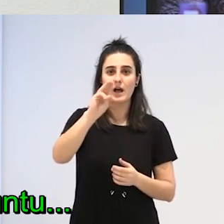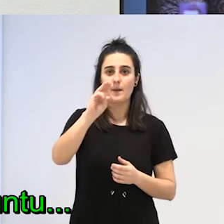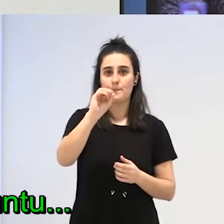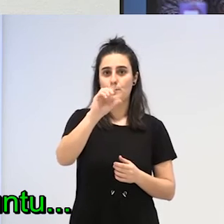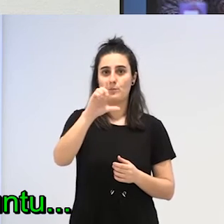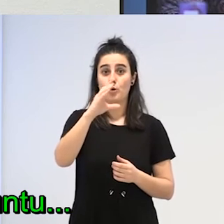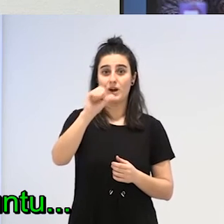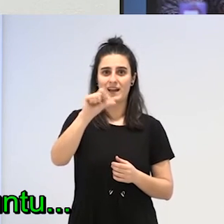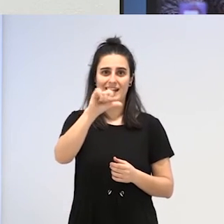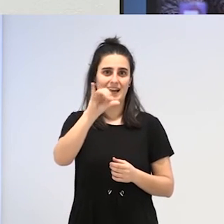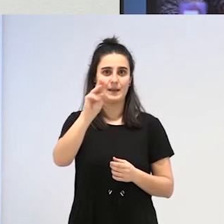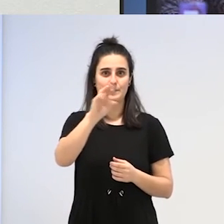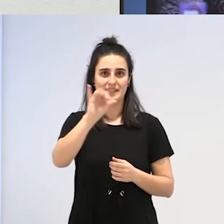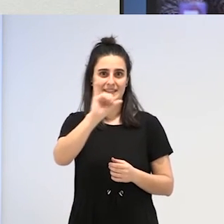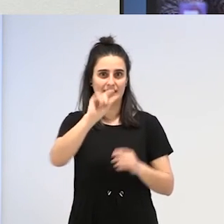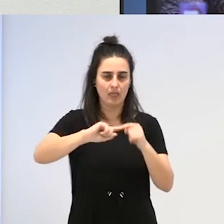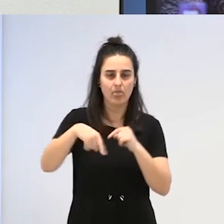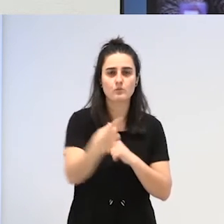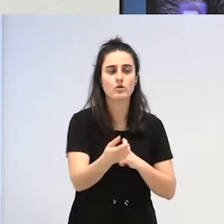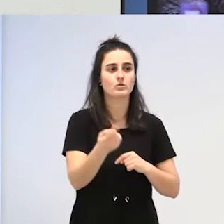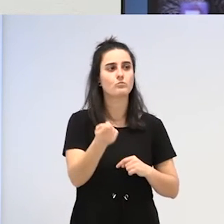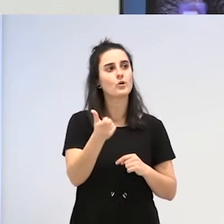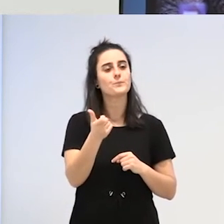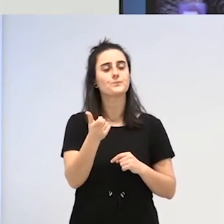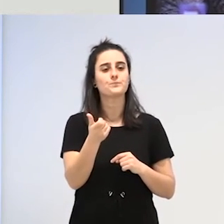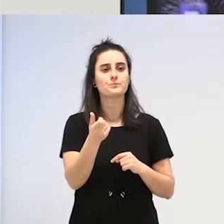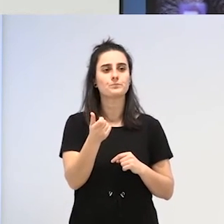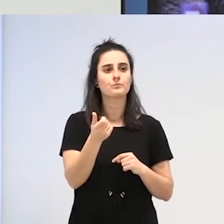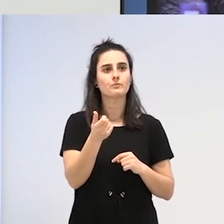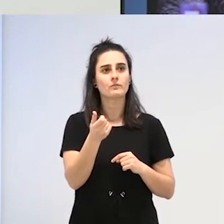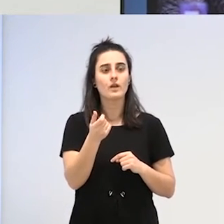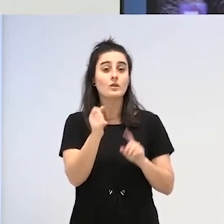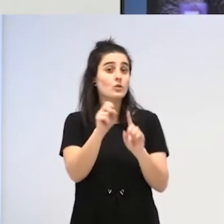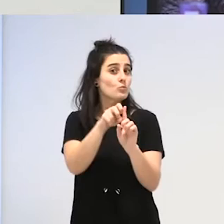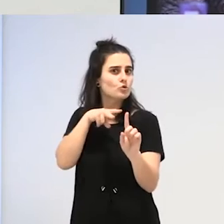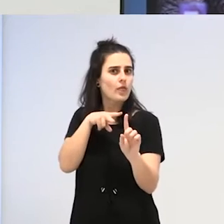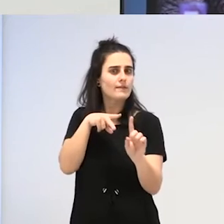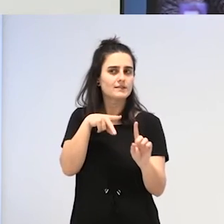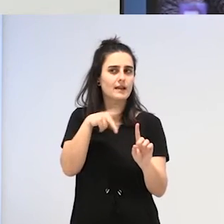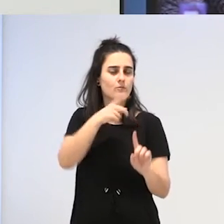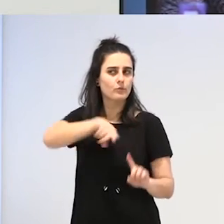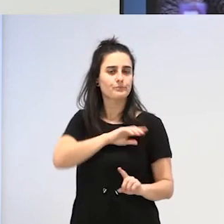ikuspuntu privilegiatu edo ikuspuntu adibidez txuri edo kolonizatzaile batetik